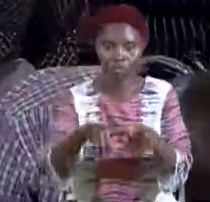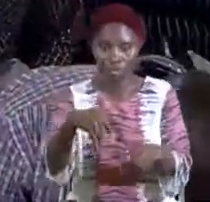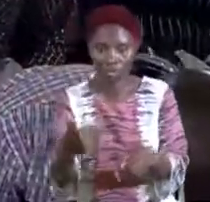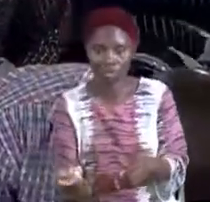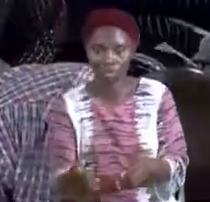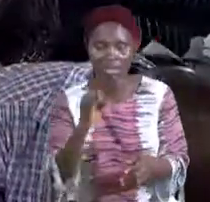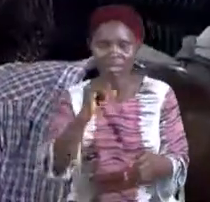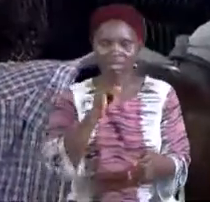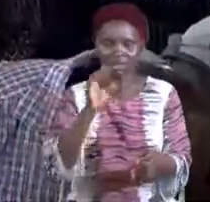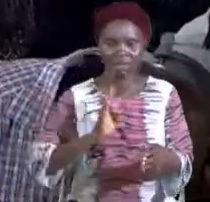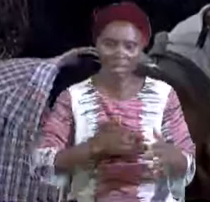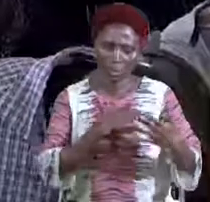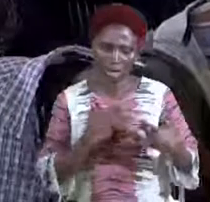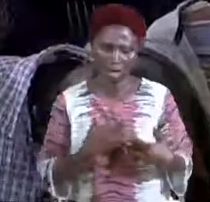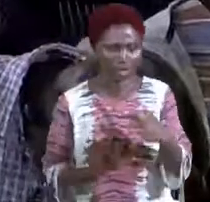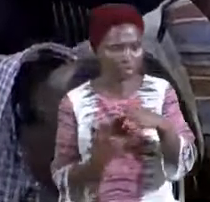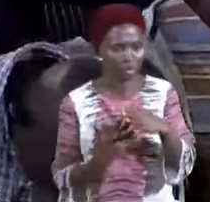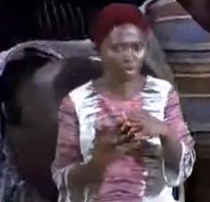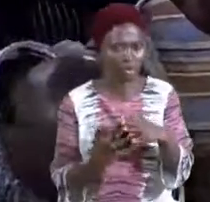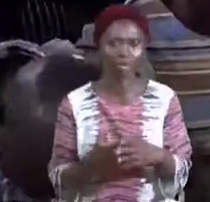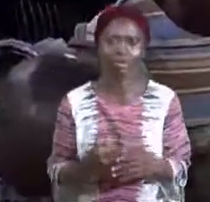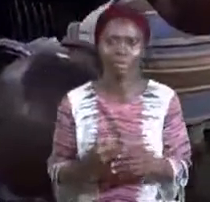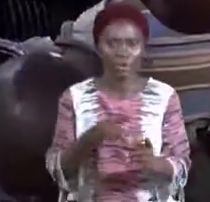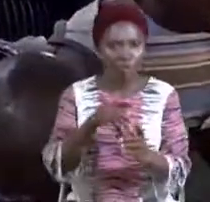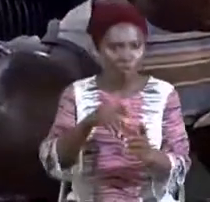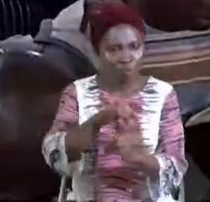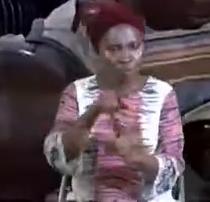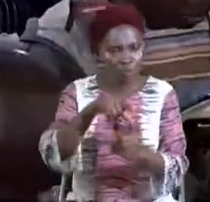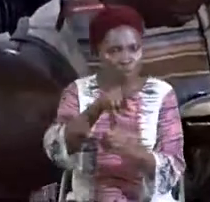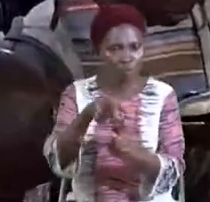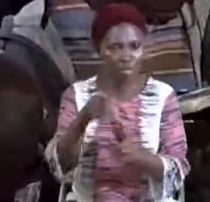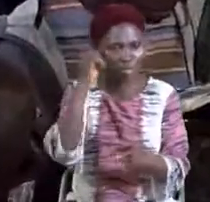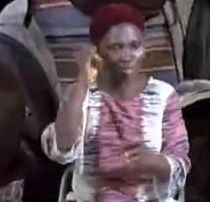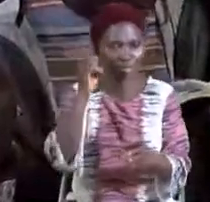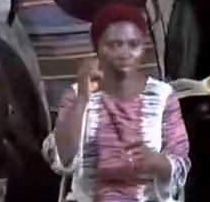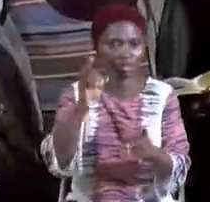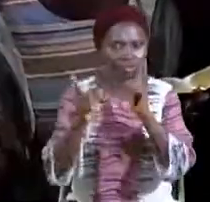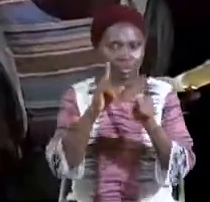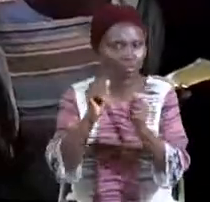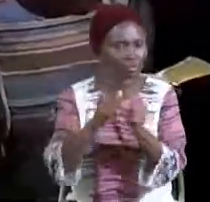l'autre, notre cœur ne brûlait-il pas au-dedans de nous lorsqu'il nous parlait en chemin?